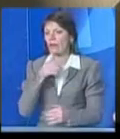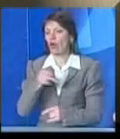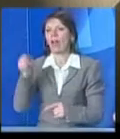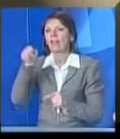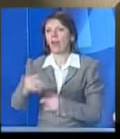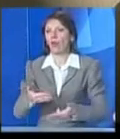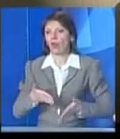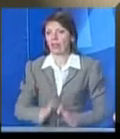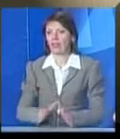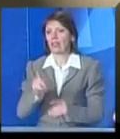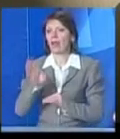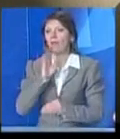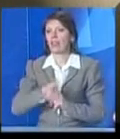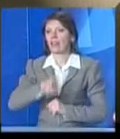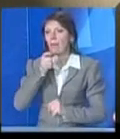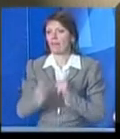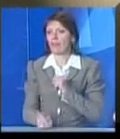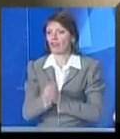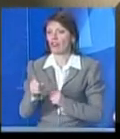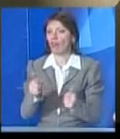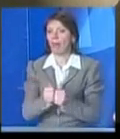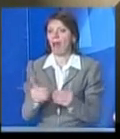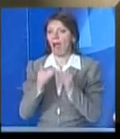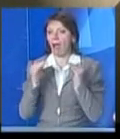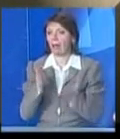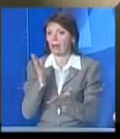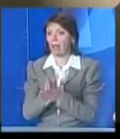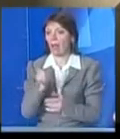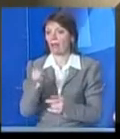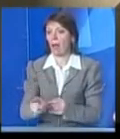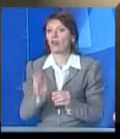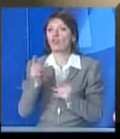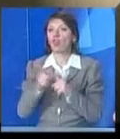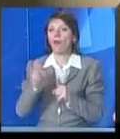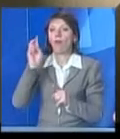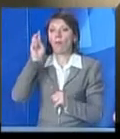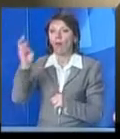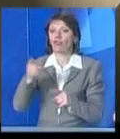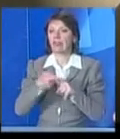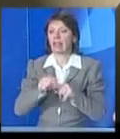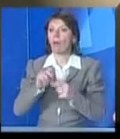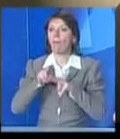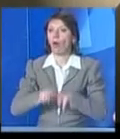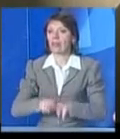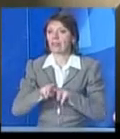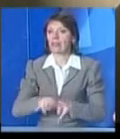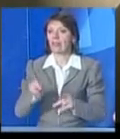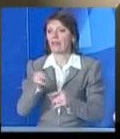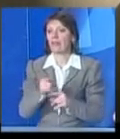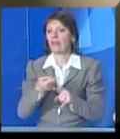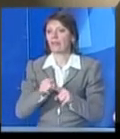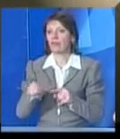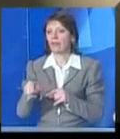там води напився, із джерела, що біля хати б'є. Там Словом Божим вперше причастився і зрозумів, що українцем